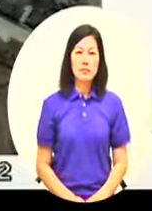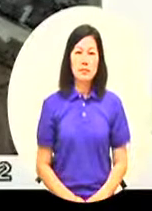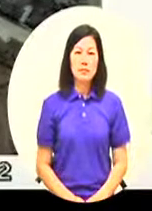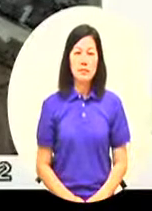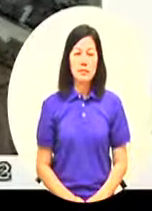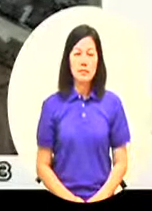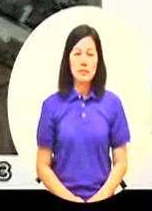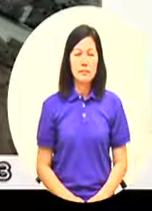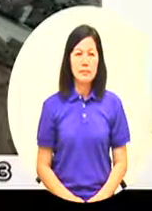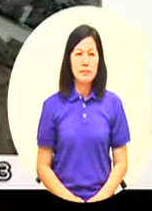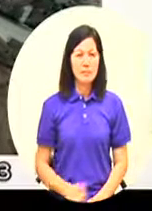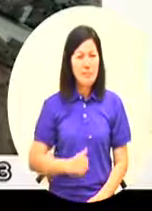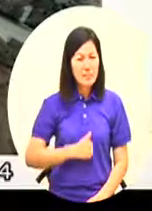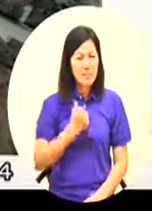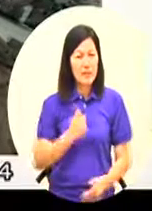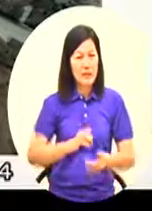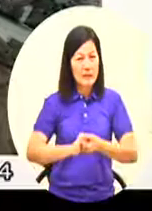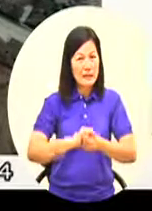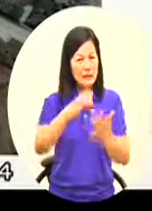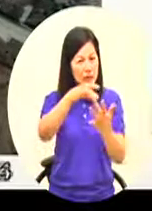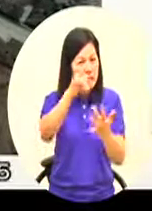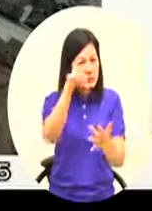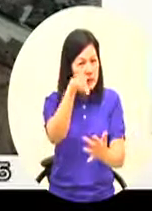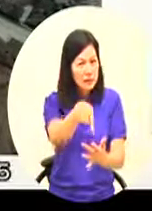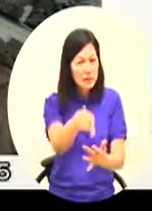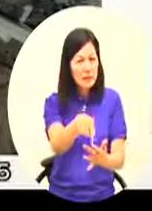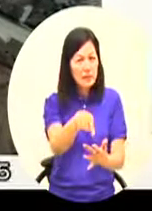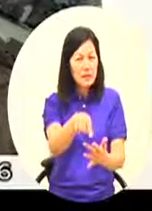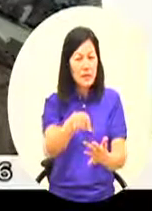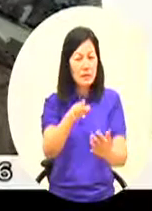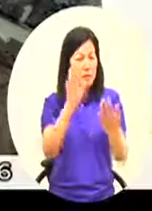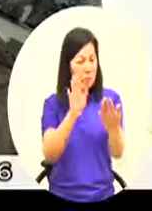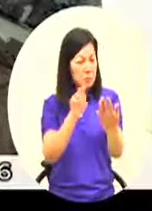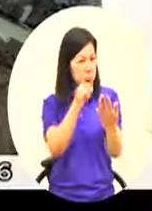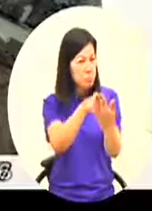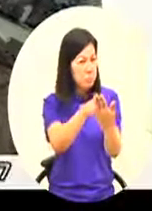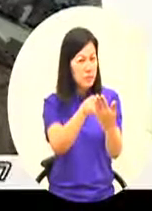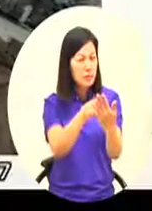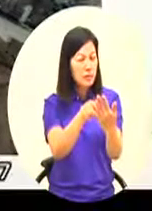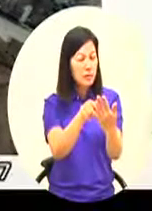咁真正一定爱经地一个拄啊敌人对面的所在吼，